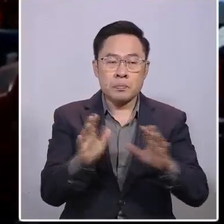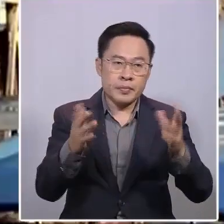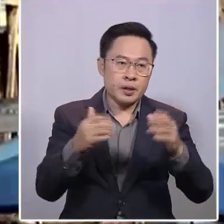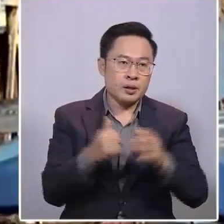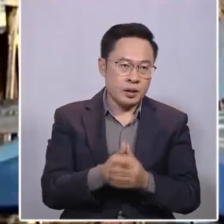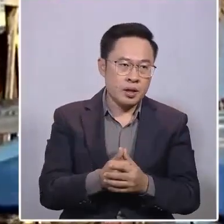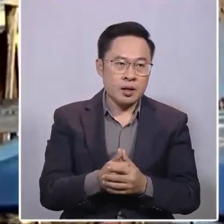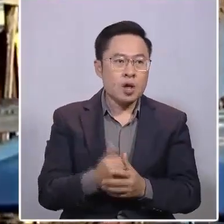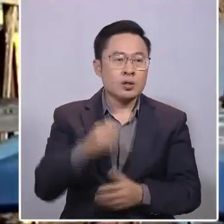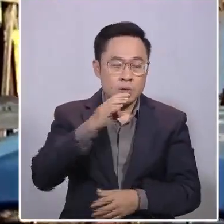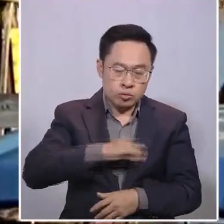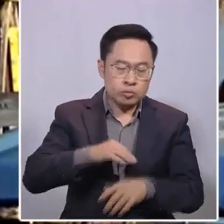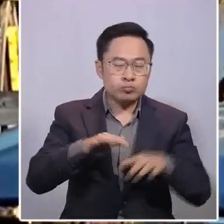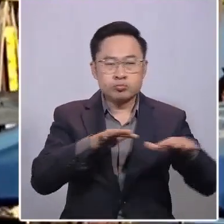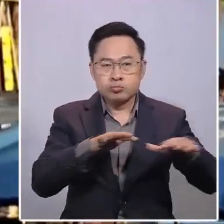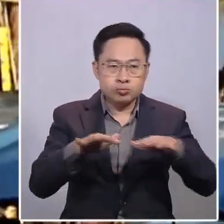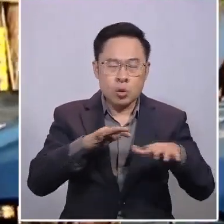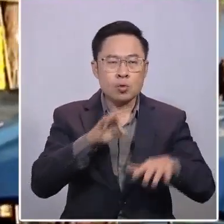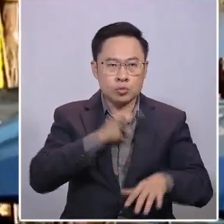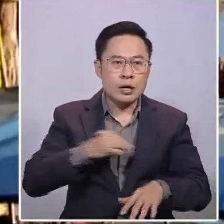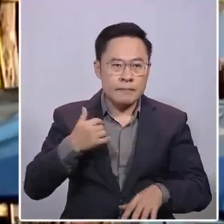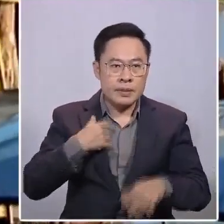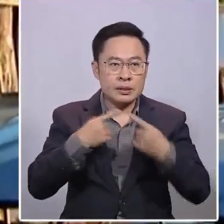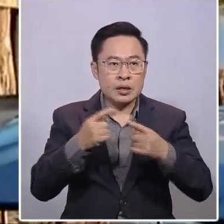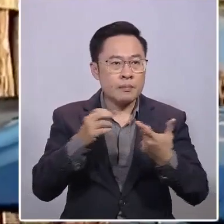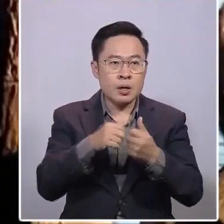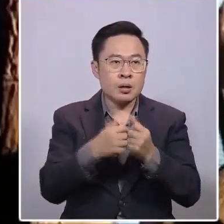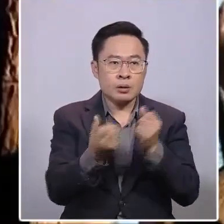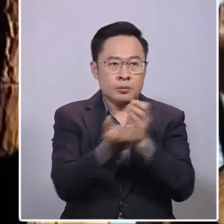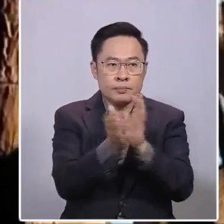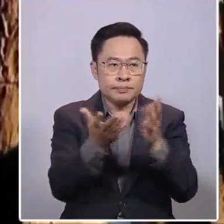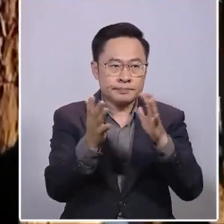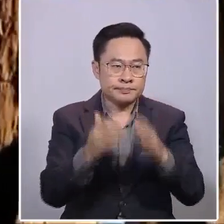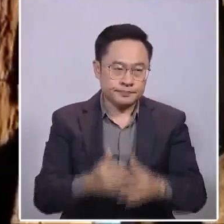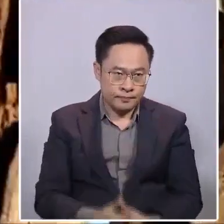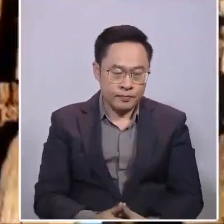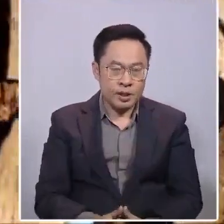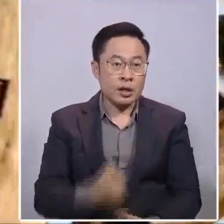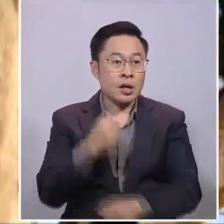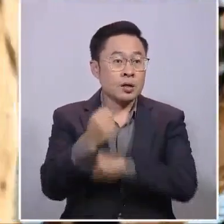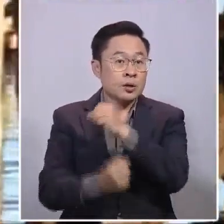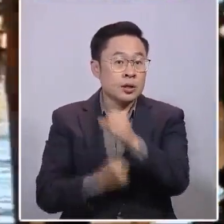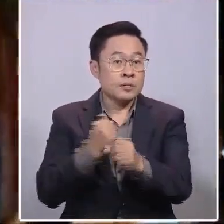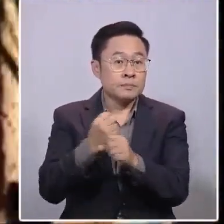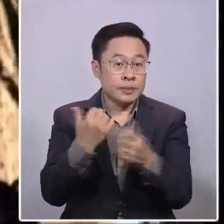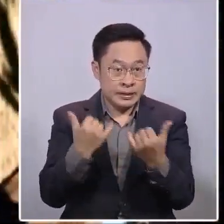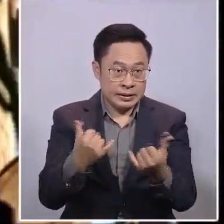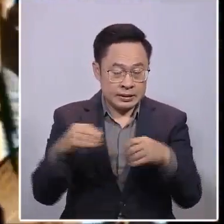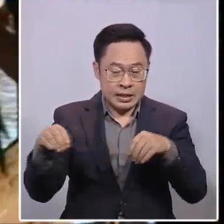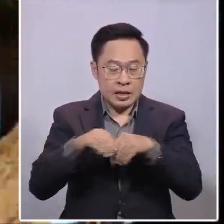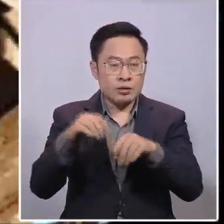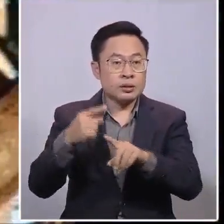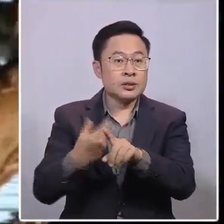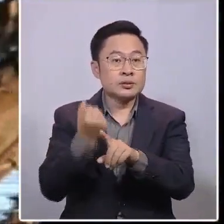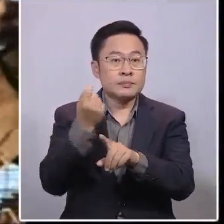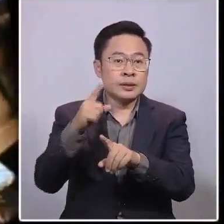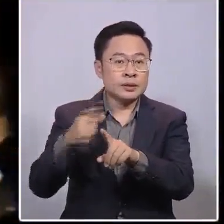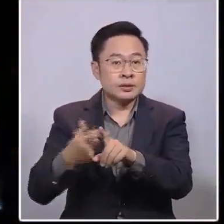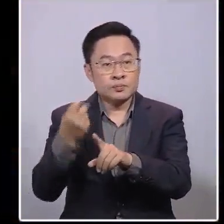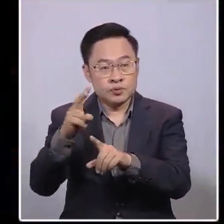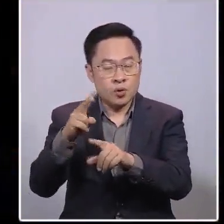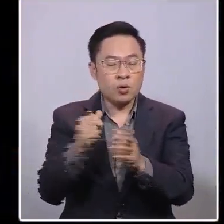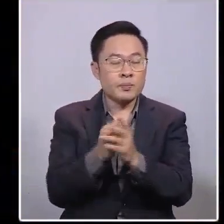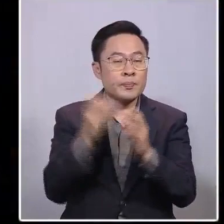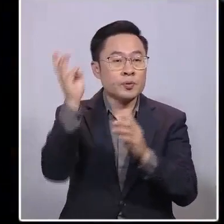กลุ่มคุยกันถึงเหตุการณ์ที่เกิดขึ้นเมื่อตอนตีสามที่ผ่านมาด้วย นะเพราะว่าปลายปีแล้วนะคะเทศกาลท่องเที่ยวเร ื่อง ของการชมหม